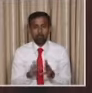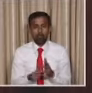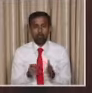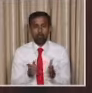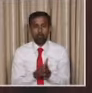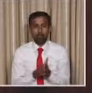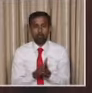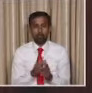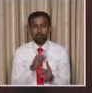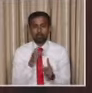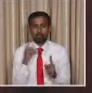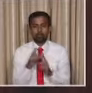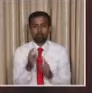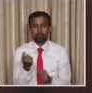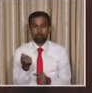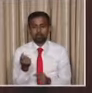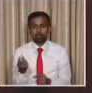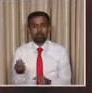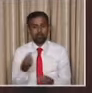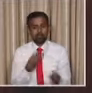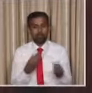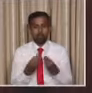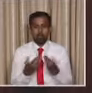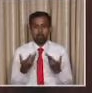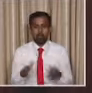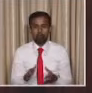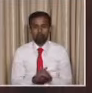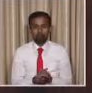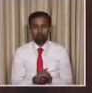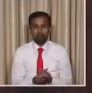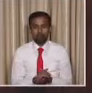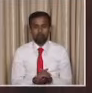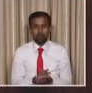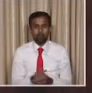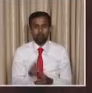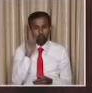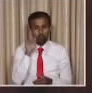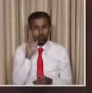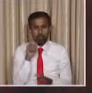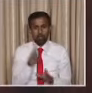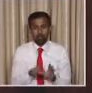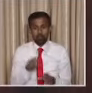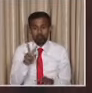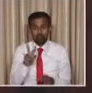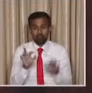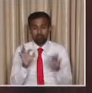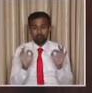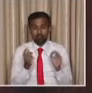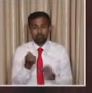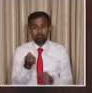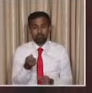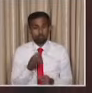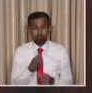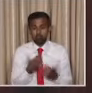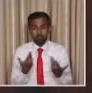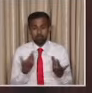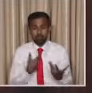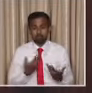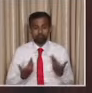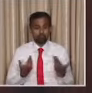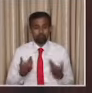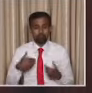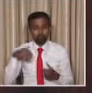කමිටු වල දිස්ත්‍රික් සල්ලි ලැබෙන්න සලස්සලා තිනවා. මේක තමයි අපි බලාපොරොත්තුනේ. අපිට අවුරුදු දෙකක් හරියට මුදලක් හම්බෙච්චි නැතුව අපි අසරණෙච්ච